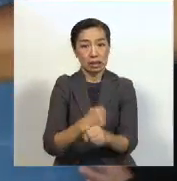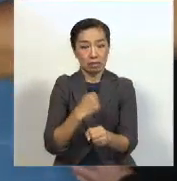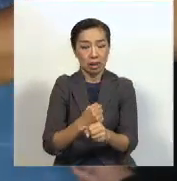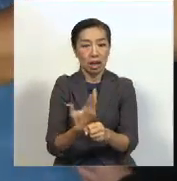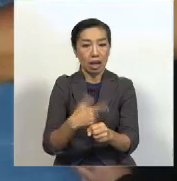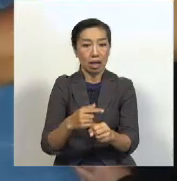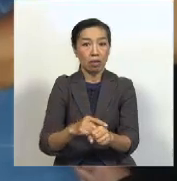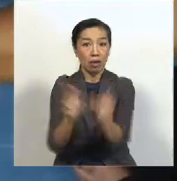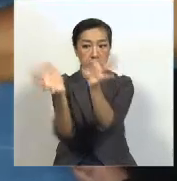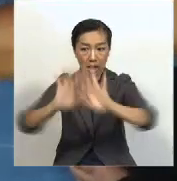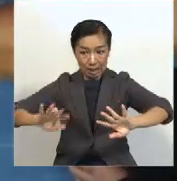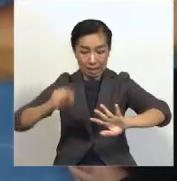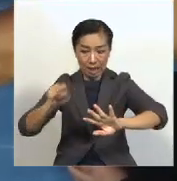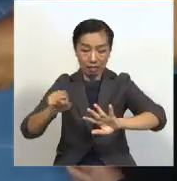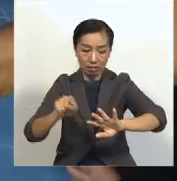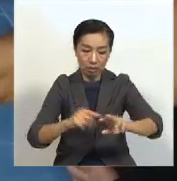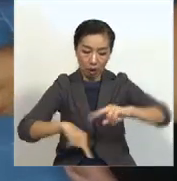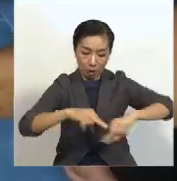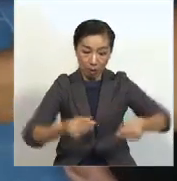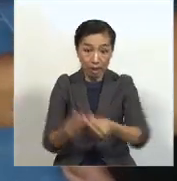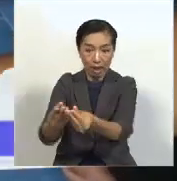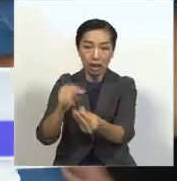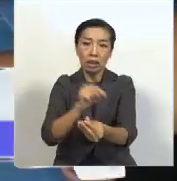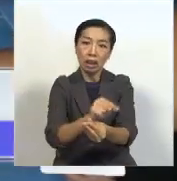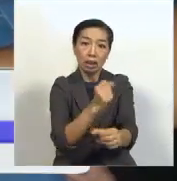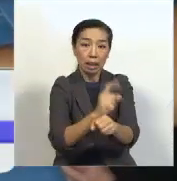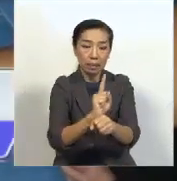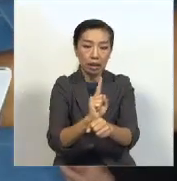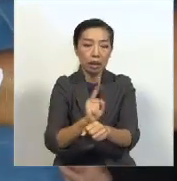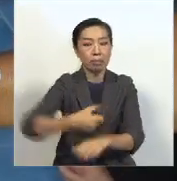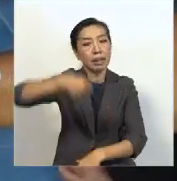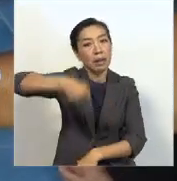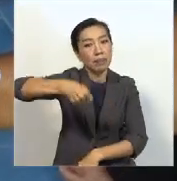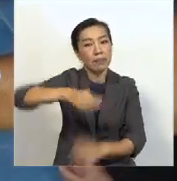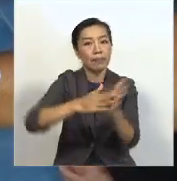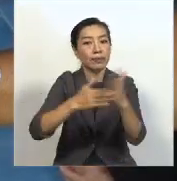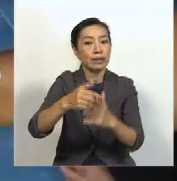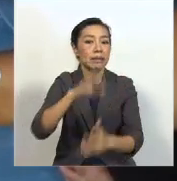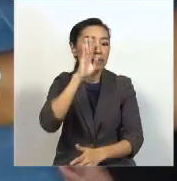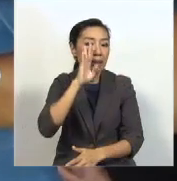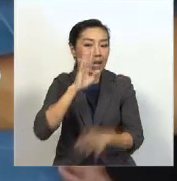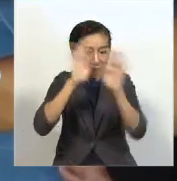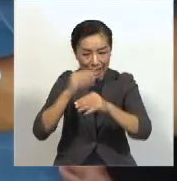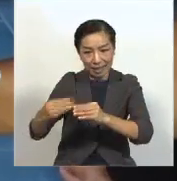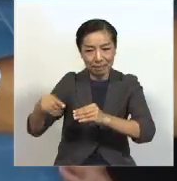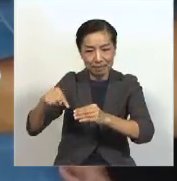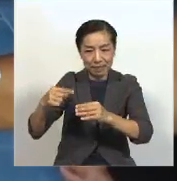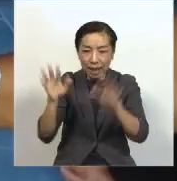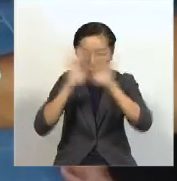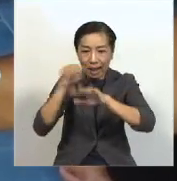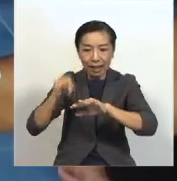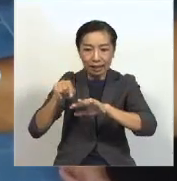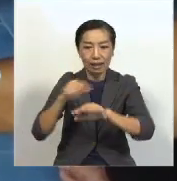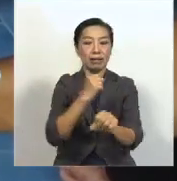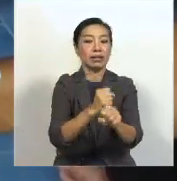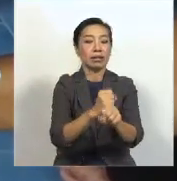าเซียนปีนี้ออกมารูปทรงก็จะเป็นกระเป๋าถือแบบสีน้ำตาลนะคะคล้ายๆกับแบบที่ถือเนี่ยค่ะแ